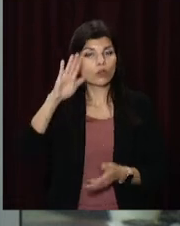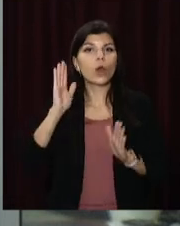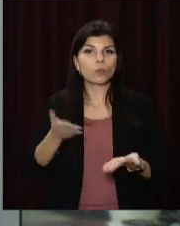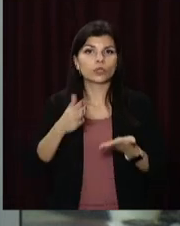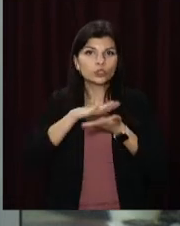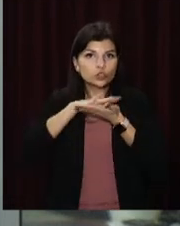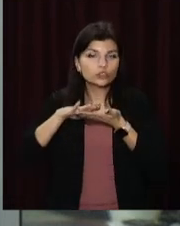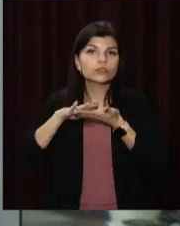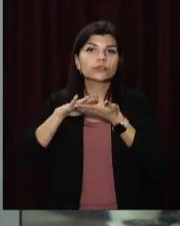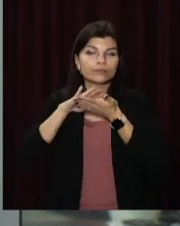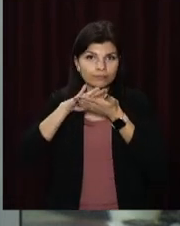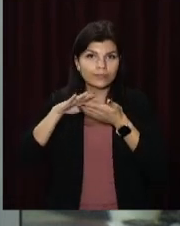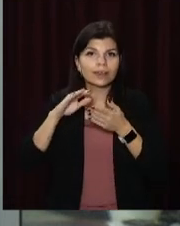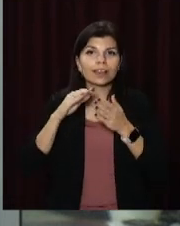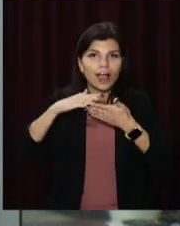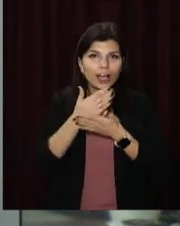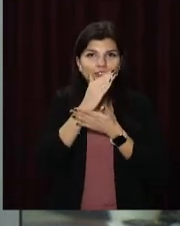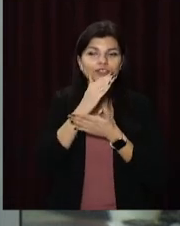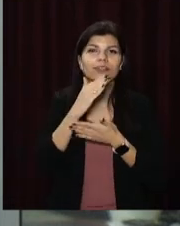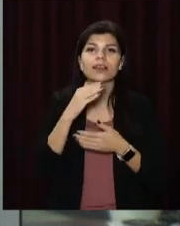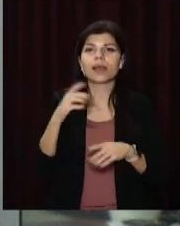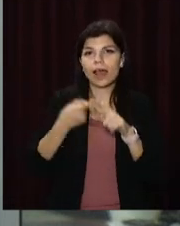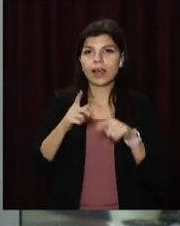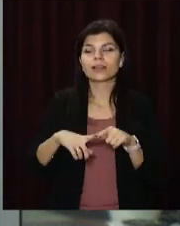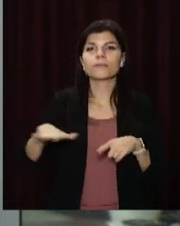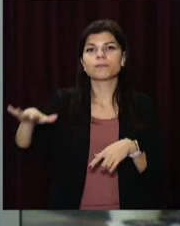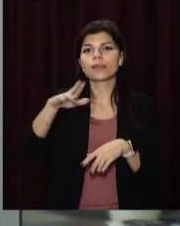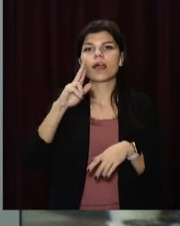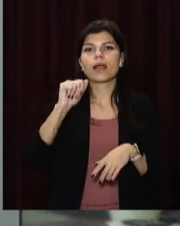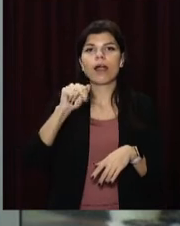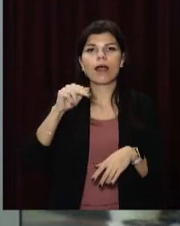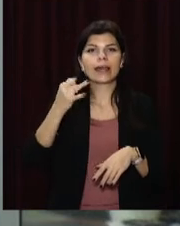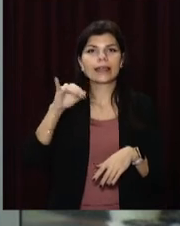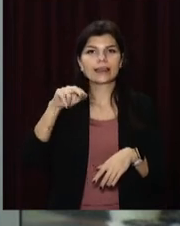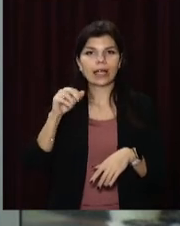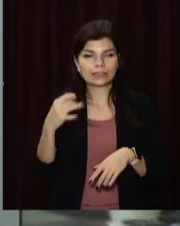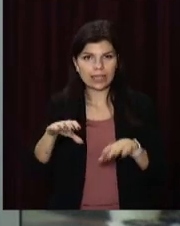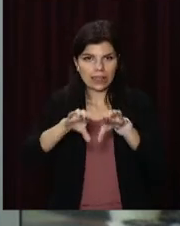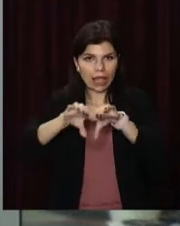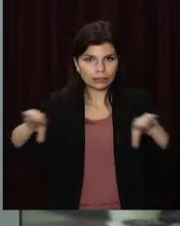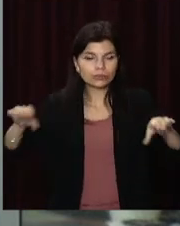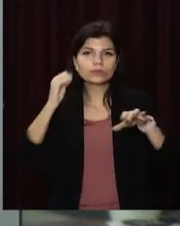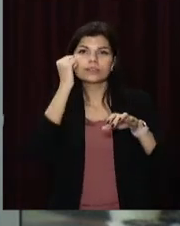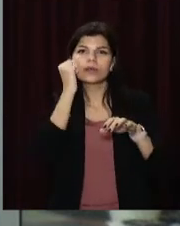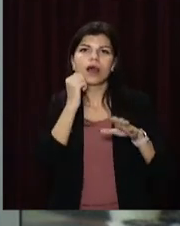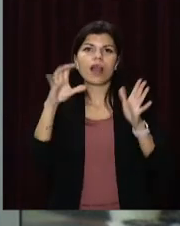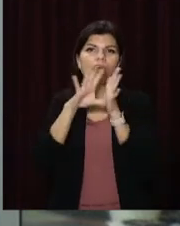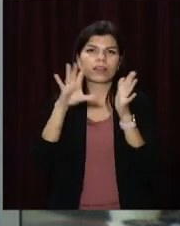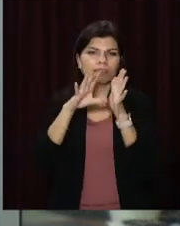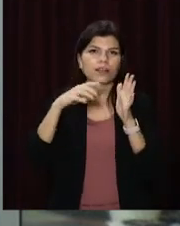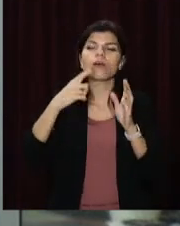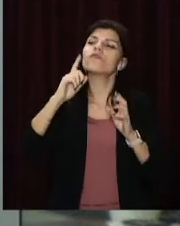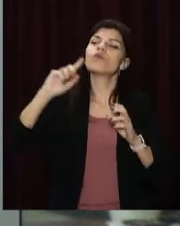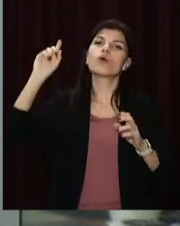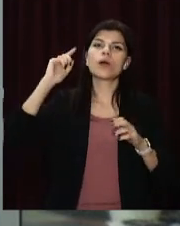Вода буде якіснішою і перебоїв з подачею не буде. У цьому запевняють на Кайдацькій насосній станції. Там замінили старі електромережі,